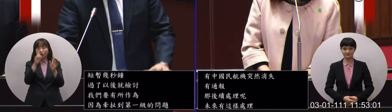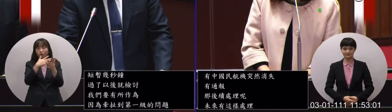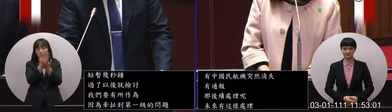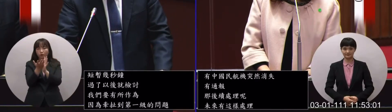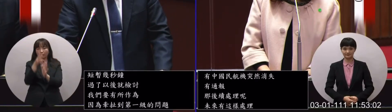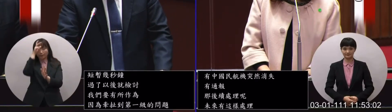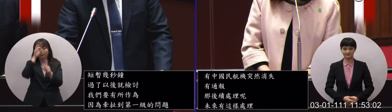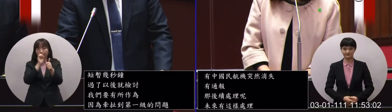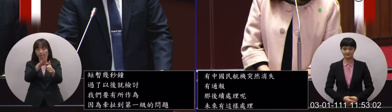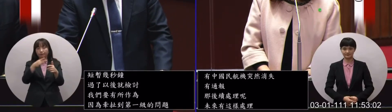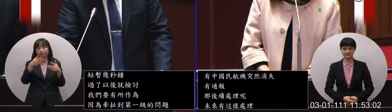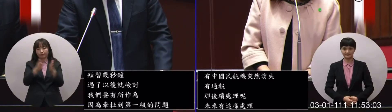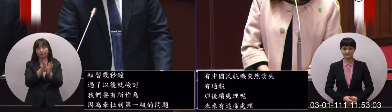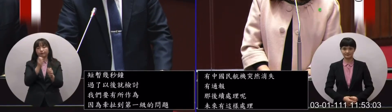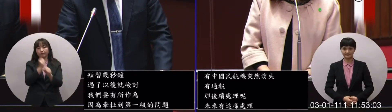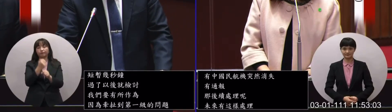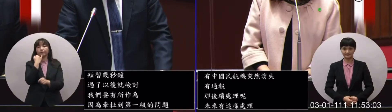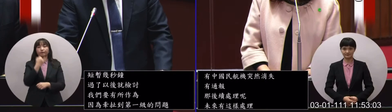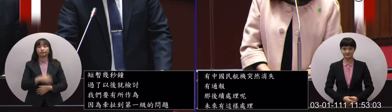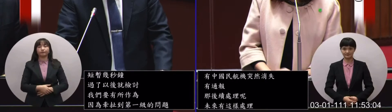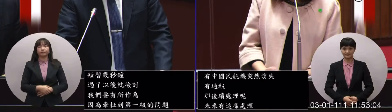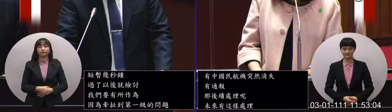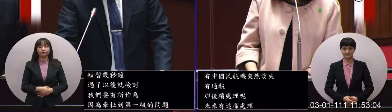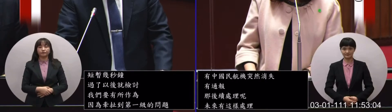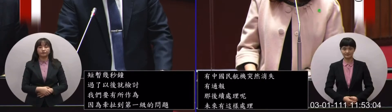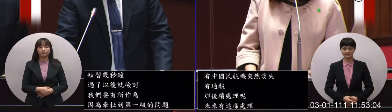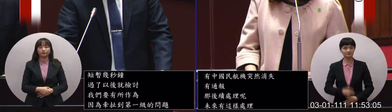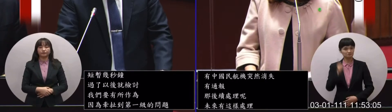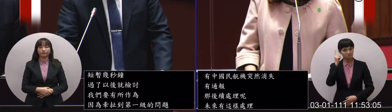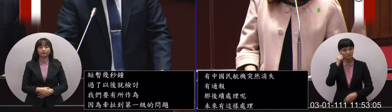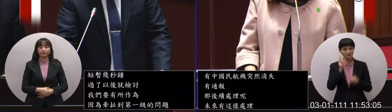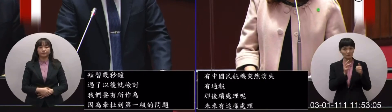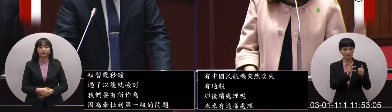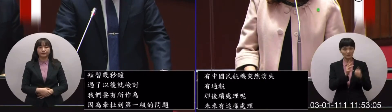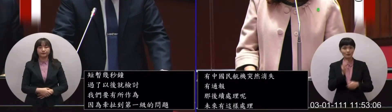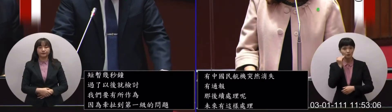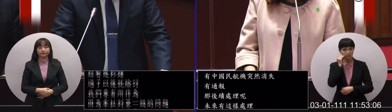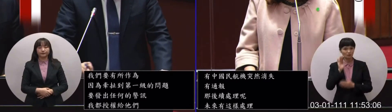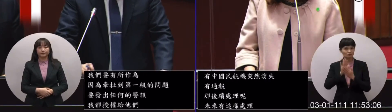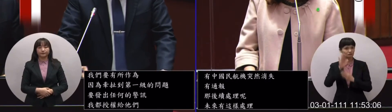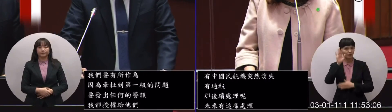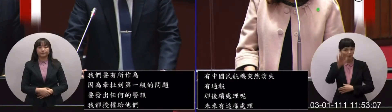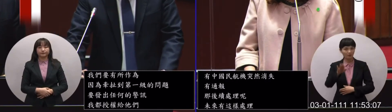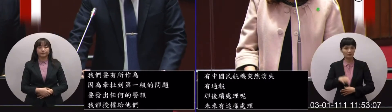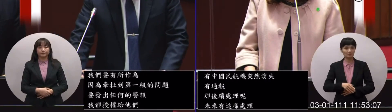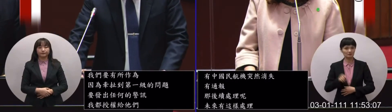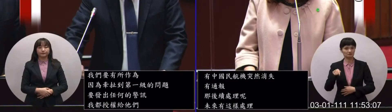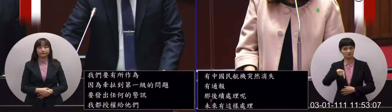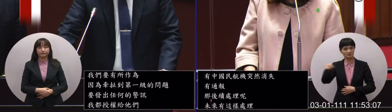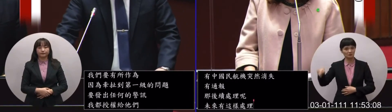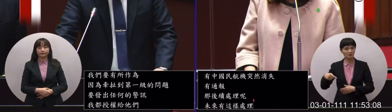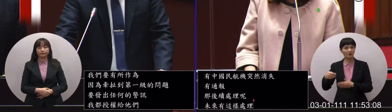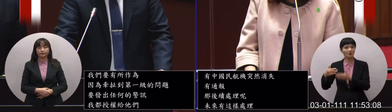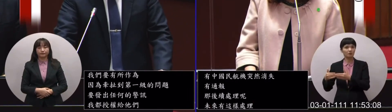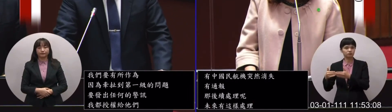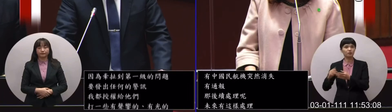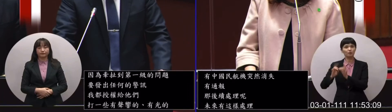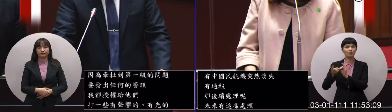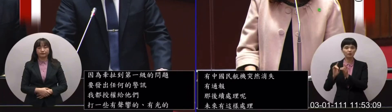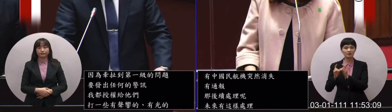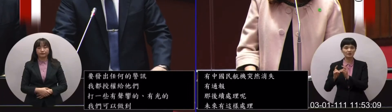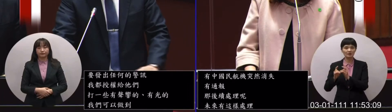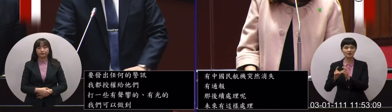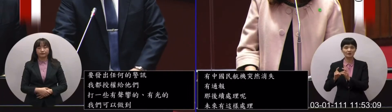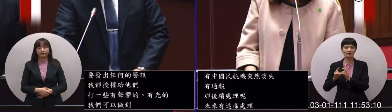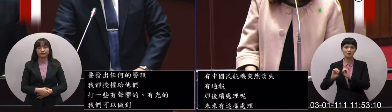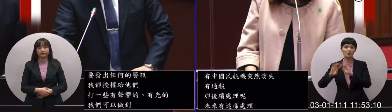告，这我们可以做到的。 就是说，想要请问的是，如果未来他们在利用这种所谓民航机，可是实质做